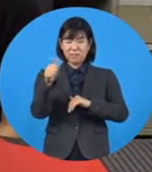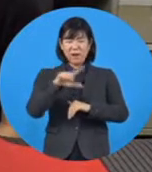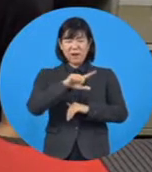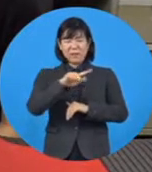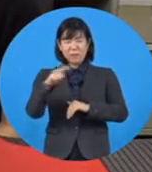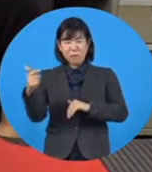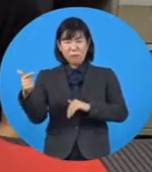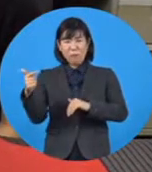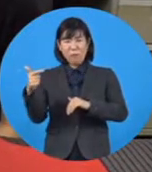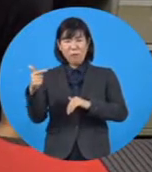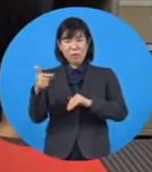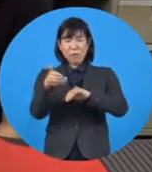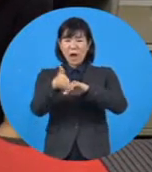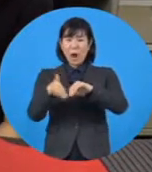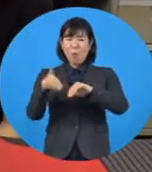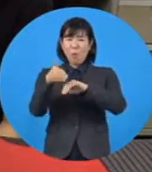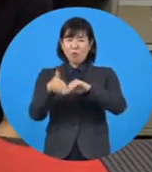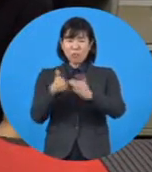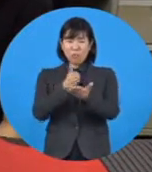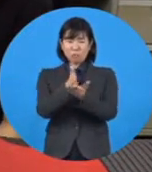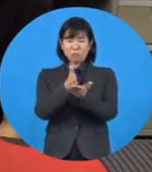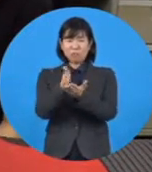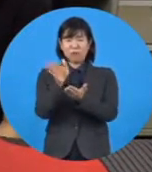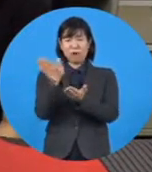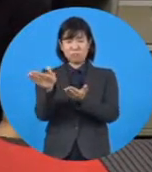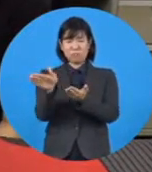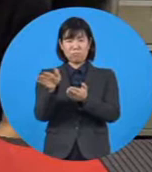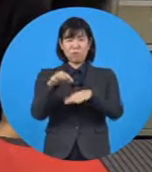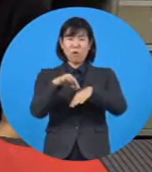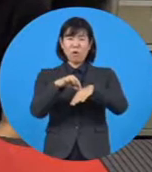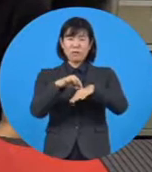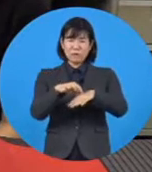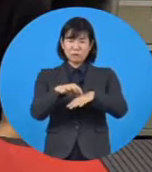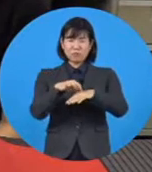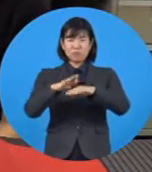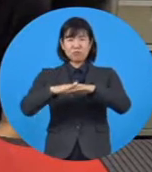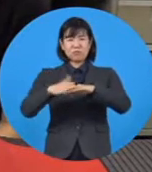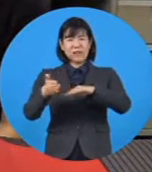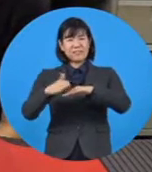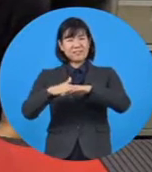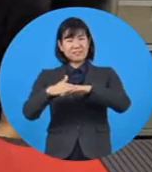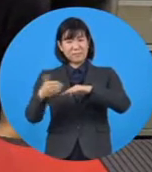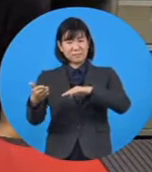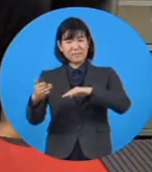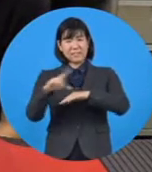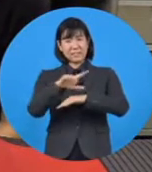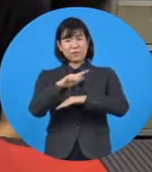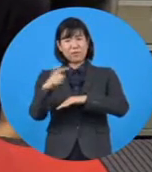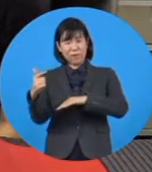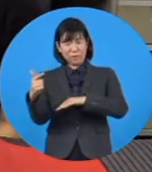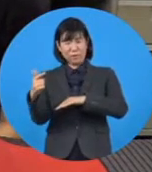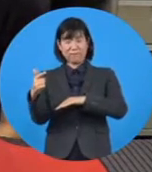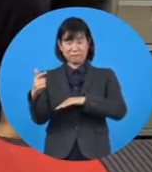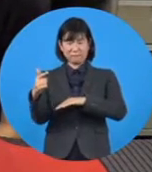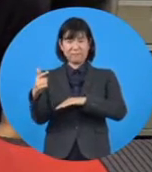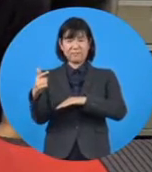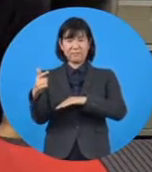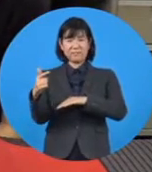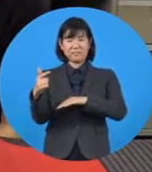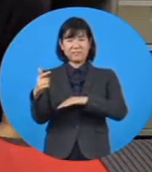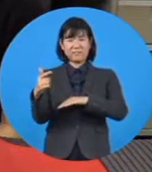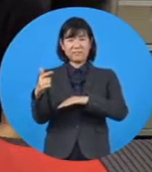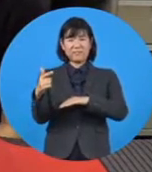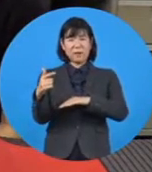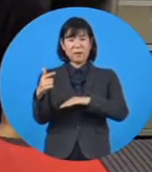丁を使いますよね。 うんうん、確かに。 出刃包丁があったり、そのお刺身を切る包丁があったり、いろんなものがあ